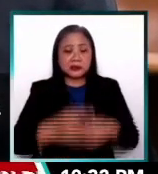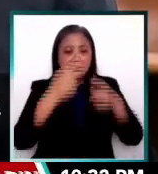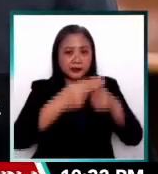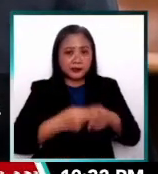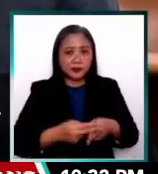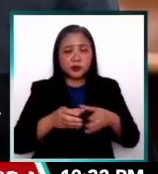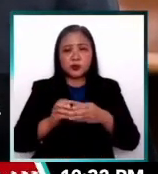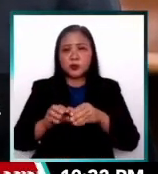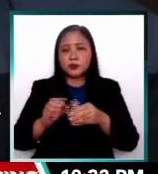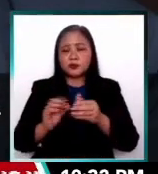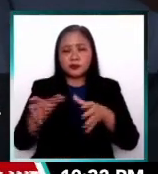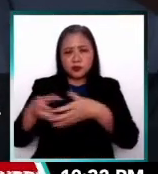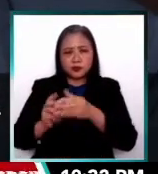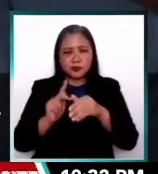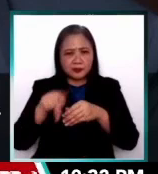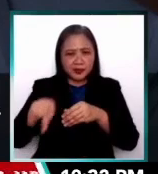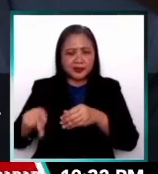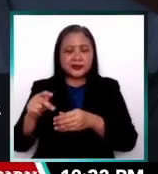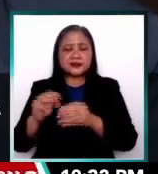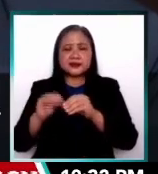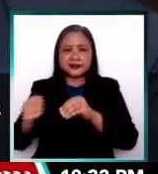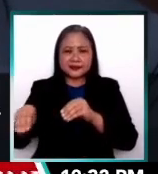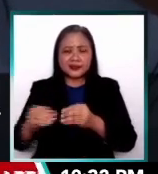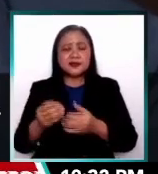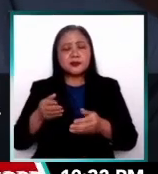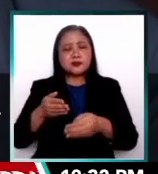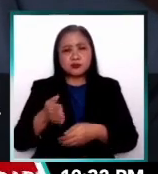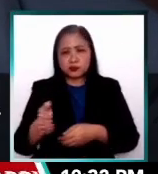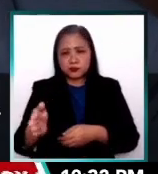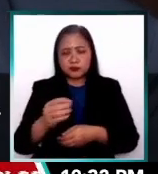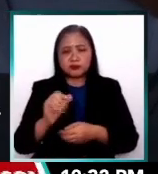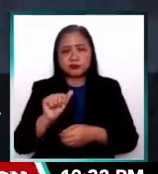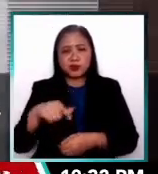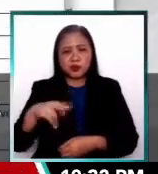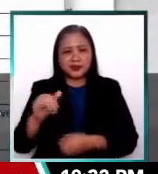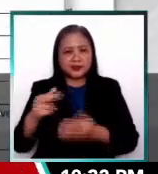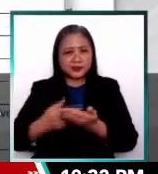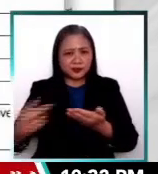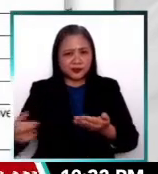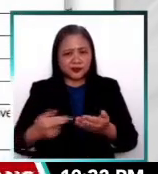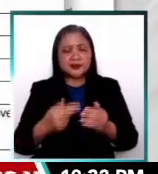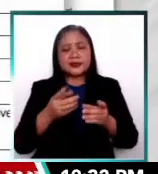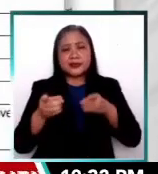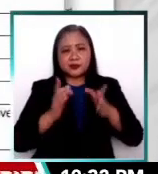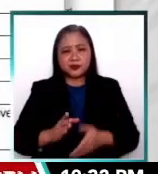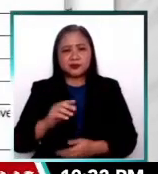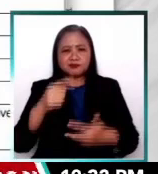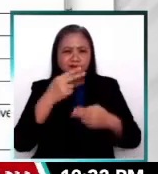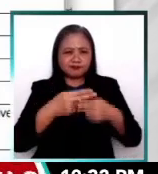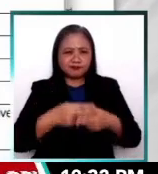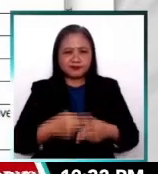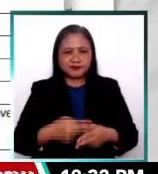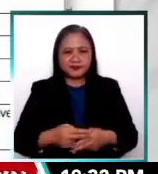Industry Director George Colaste, Bureau of Fisheries and Aquatic Resources Director Eduardo Gongona at Laarni Rojas ng Plant Quarantine